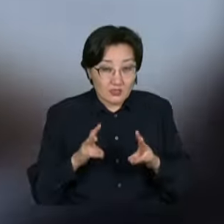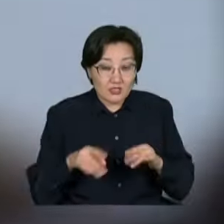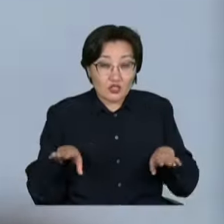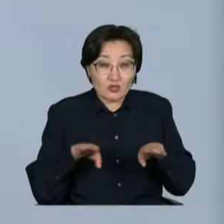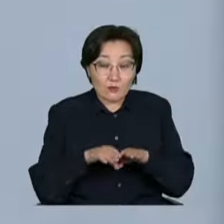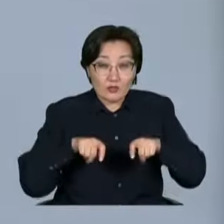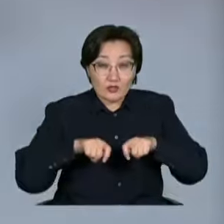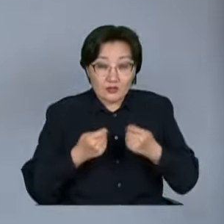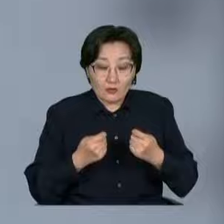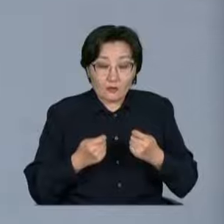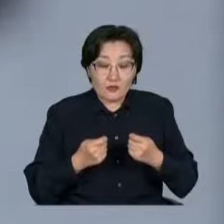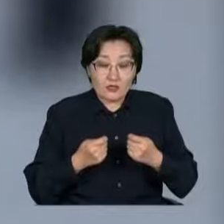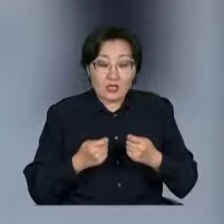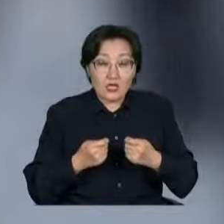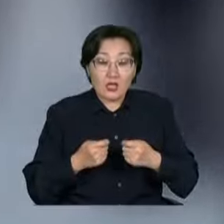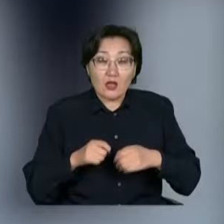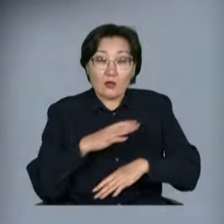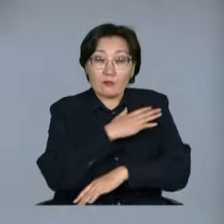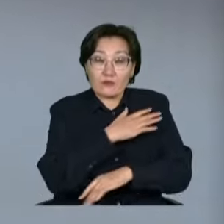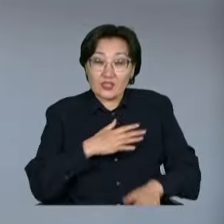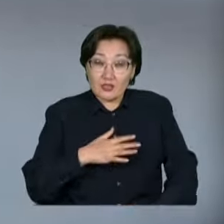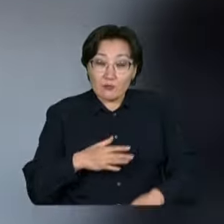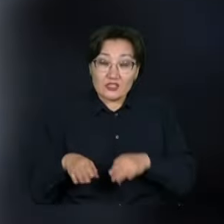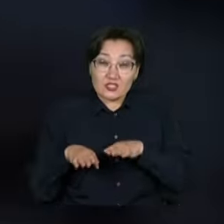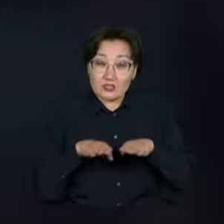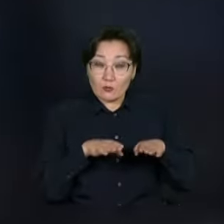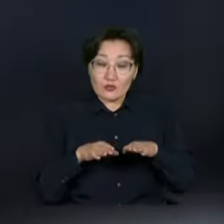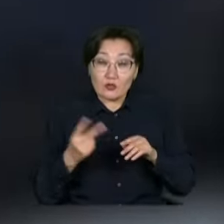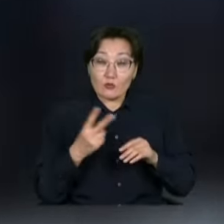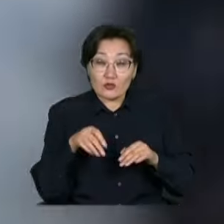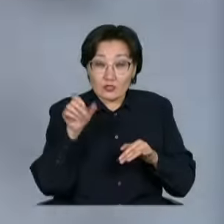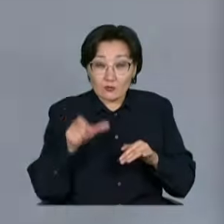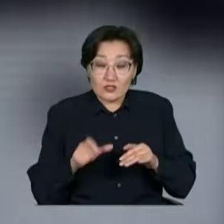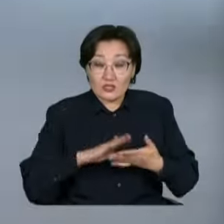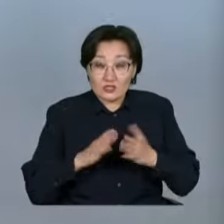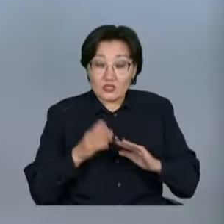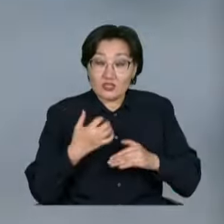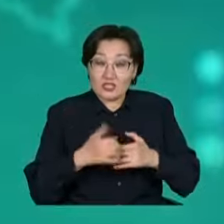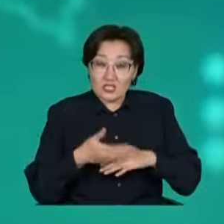закрытый перелом малоберцовой кости правой голени со смещением. Оба пациента со